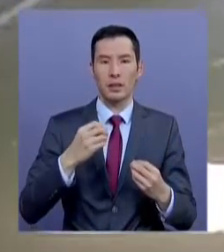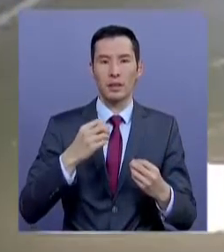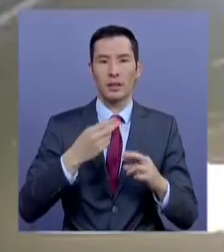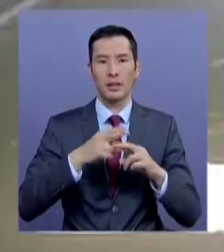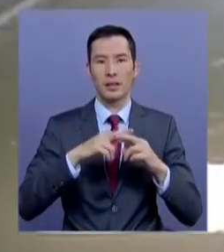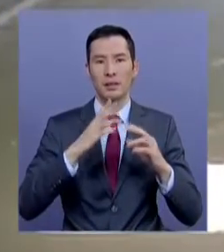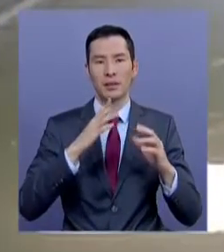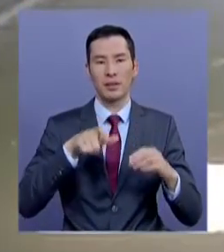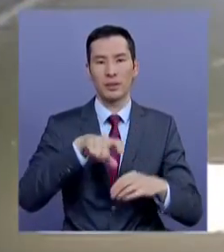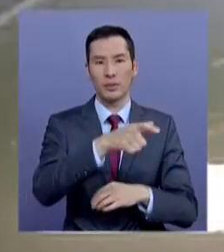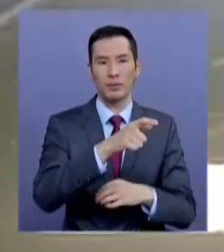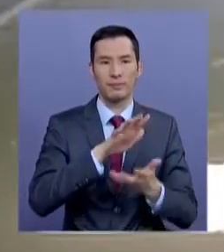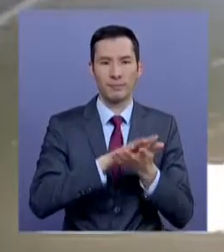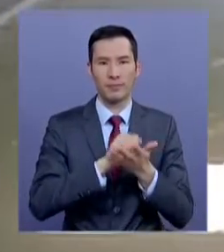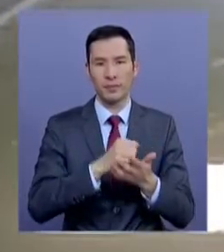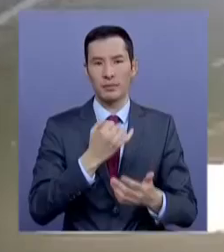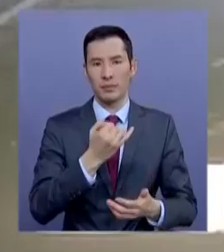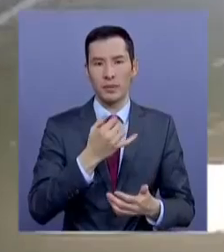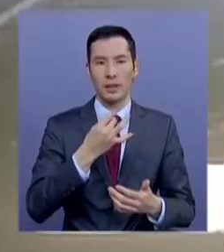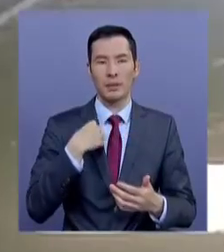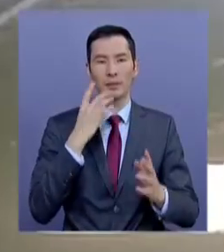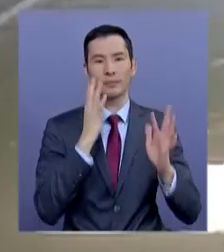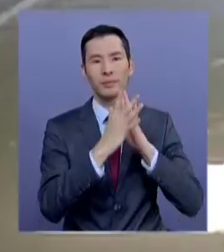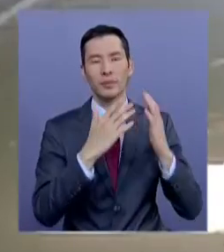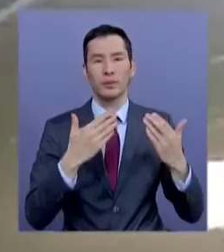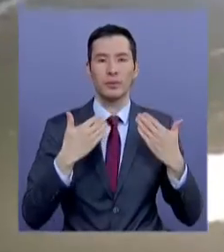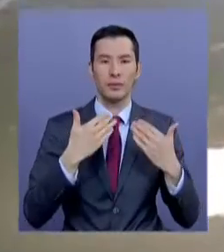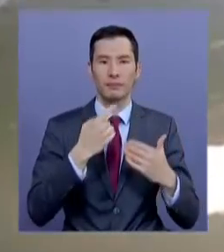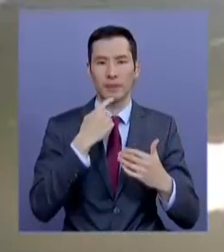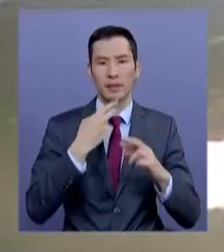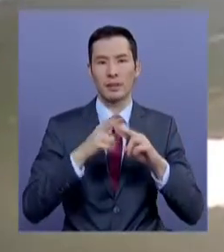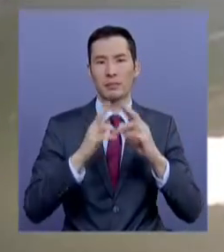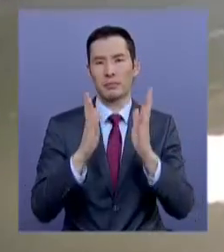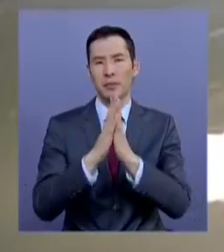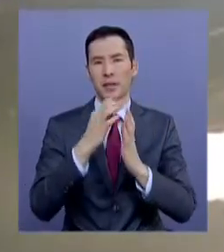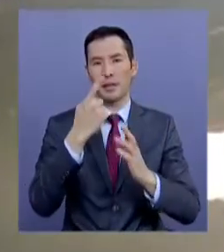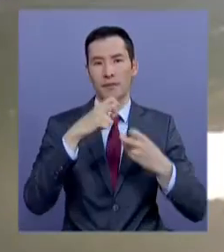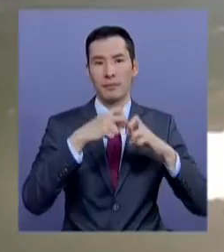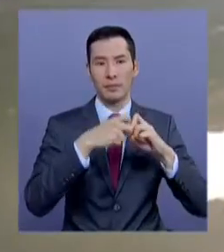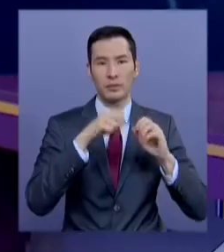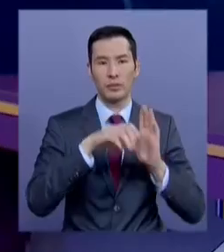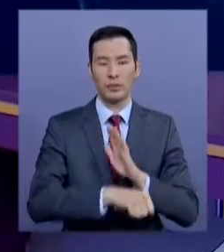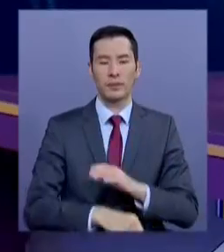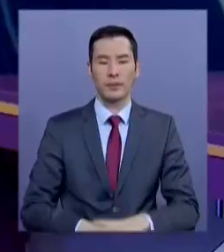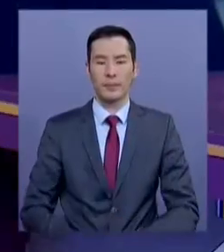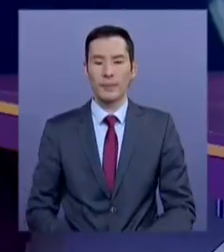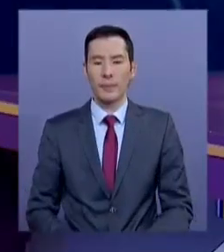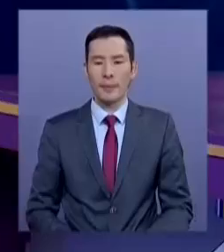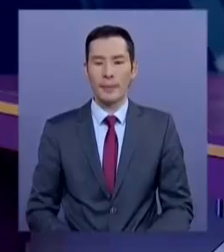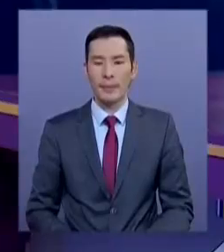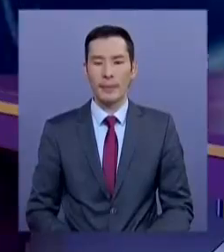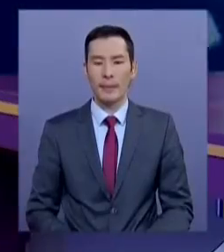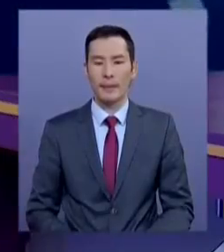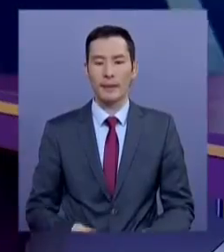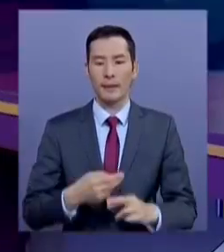сауда кедергі береді, адамдардың өтуіне өте кедергі береді. Сол үшін сіздерден сұраймын, бір мәселені шешіп беріңіздер. Бұл